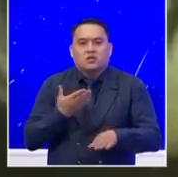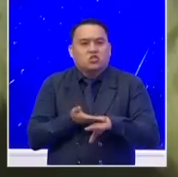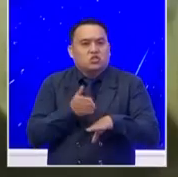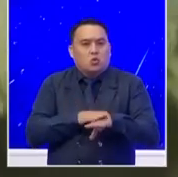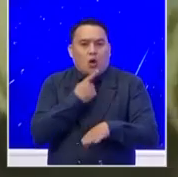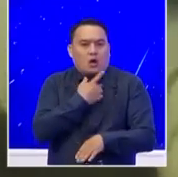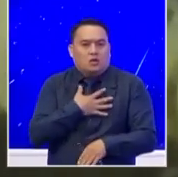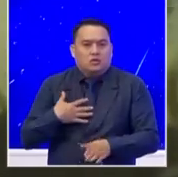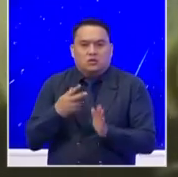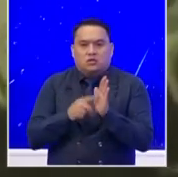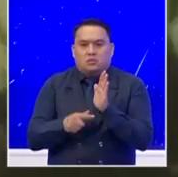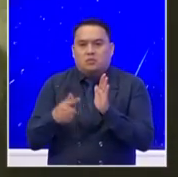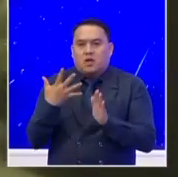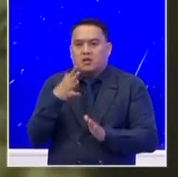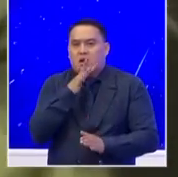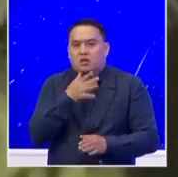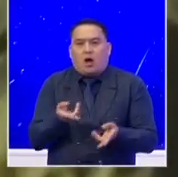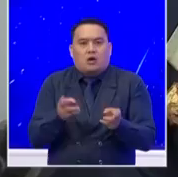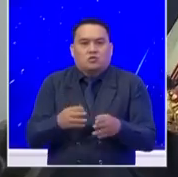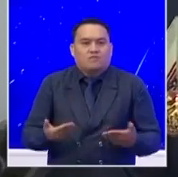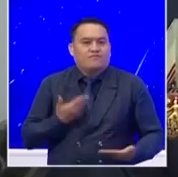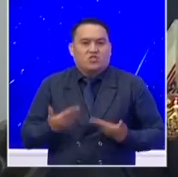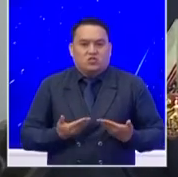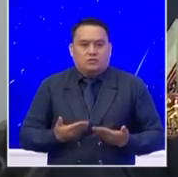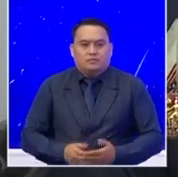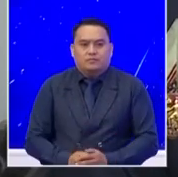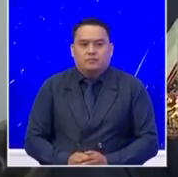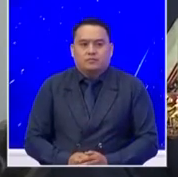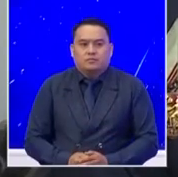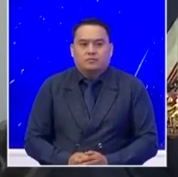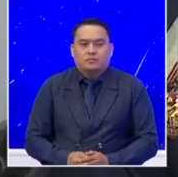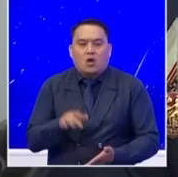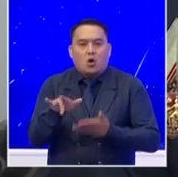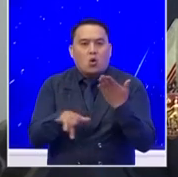даже спустя 75 лет удивляется тому, как остался жив. Город Вильнюс.